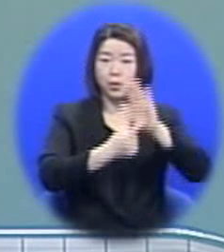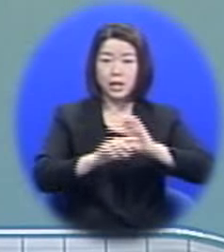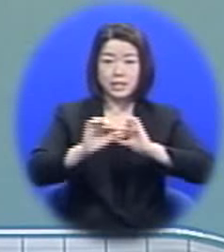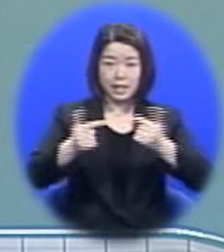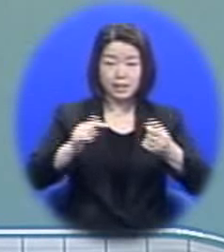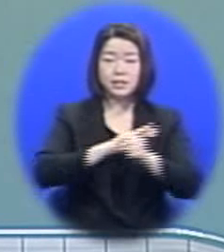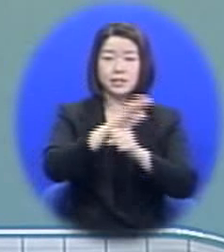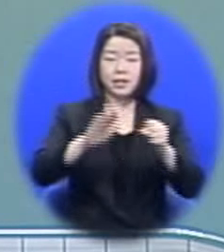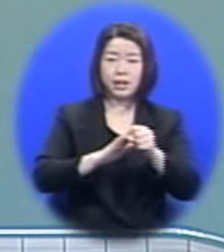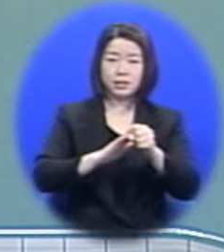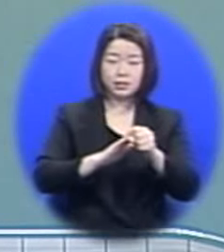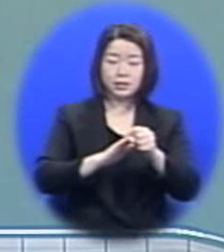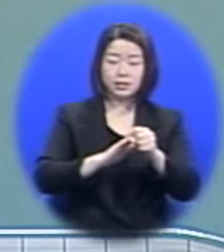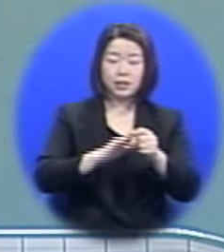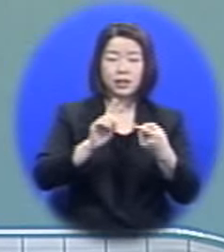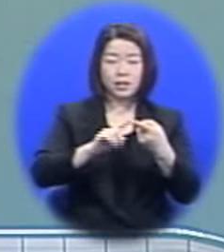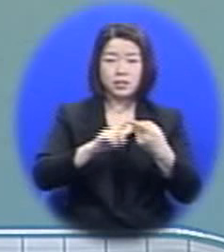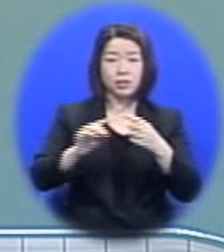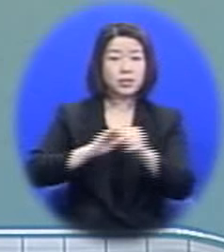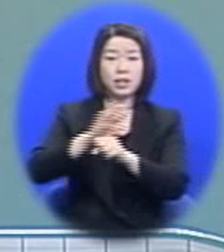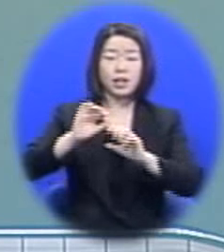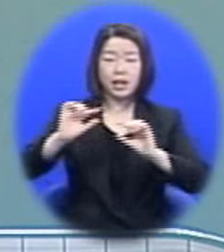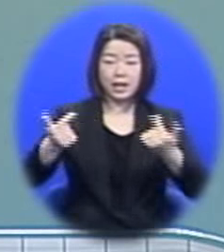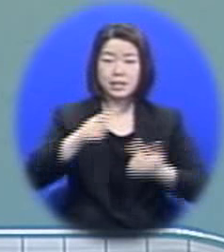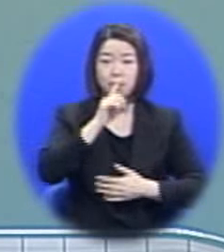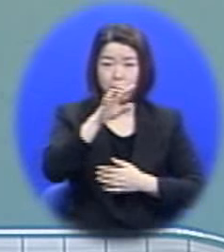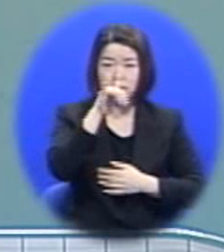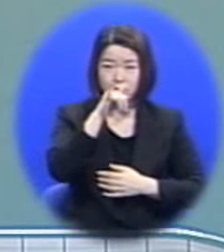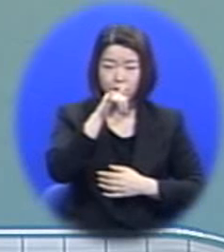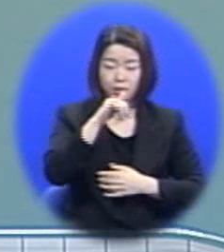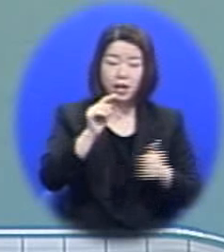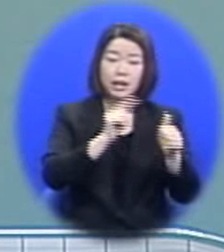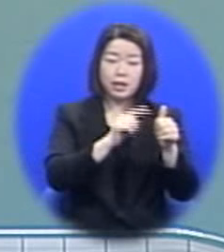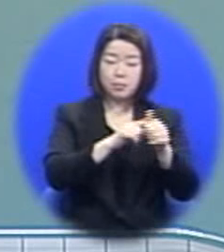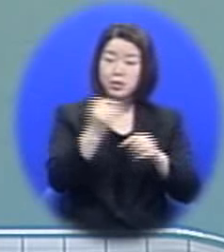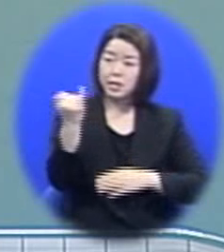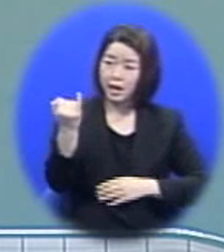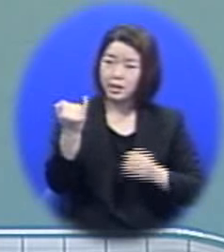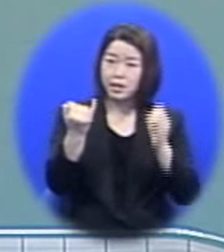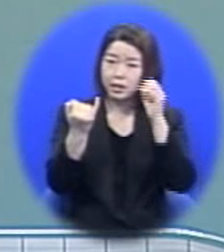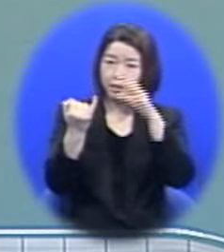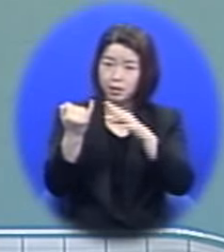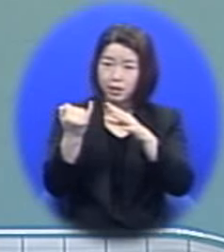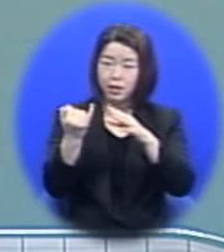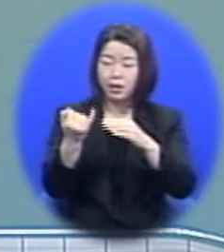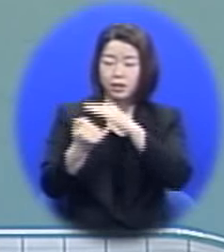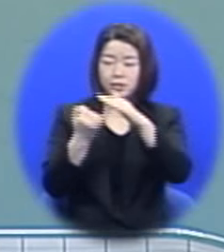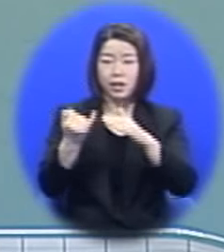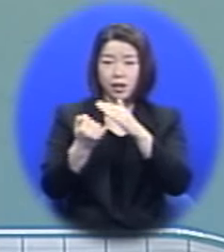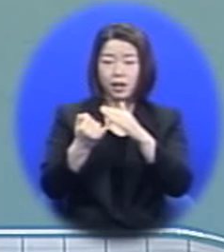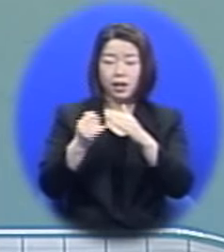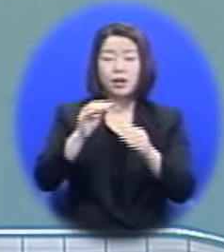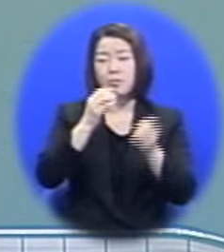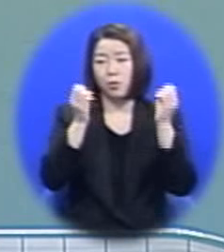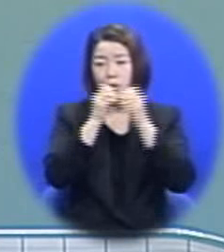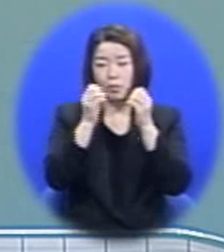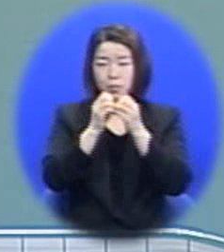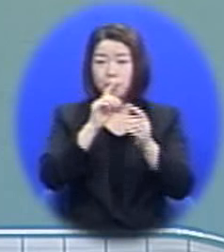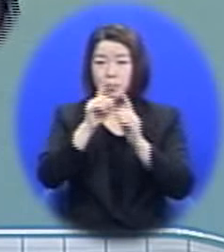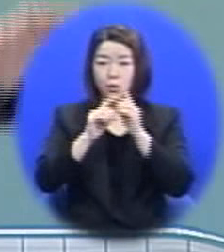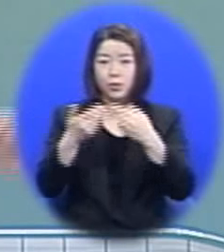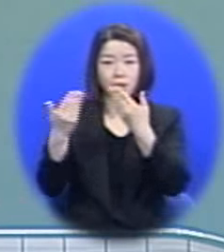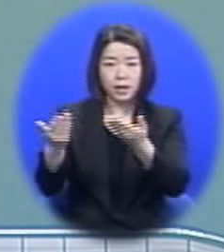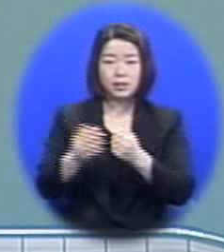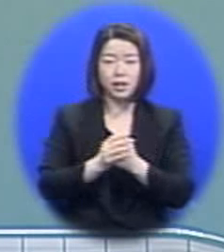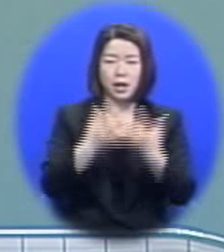사랑은 사랑이 아니라 그랬는데 남편이 아내를 향하여 사랑한다는 표현을 하는 것은